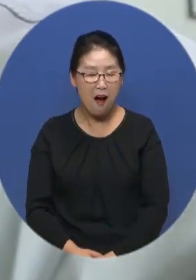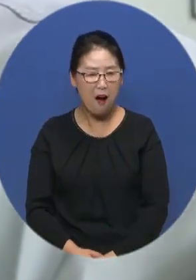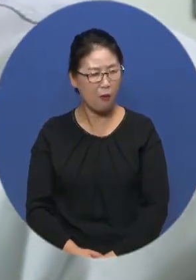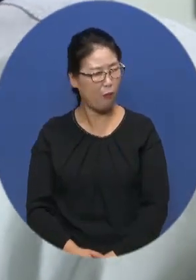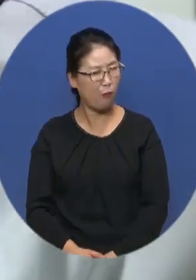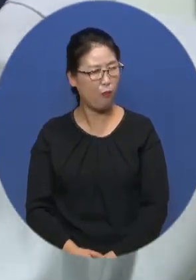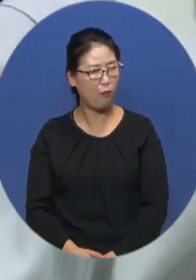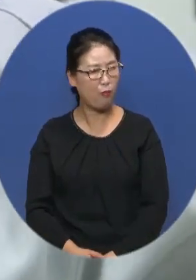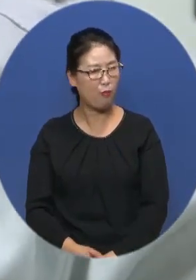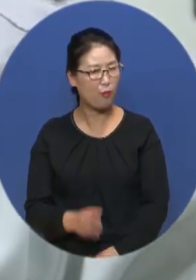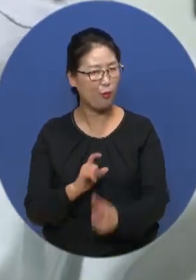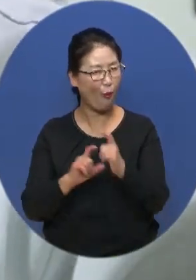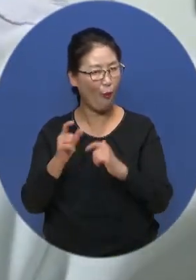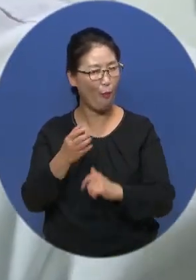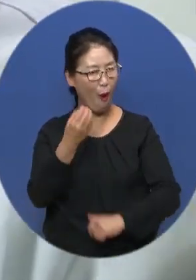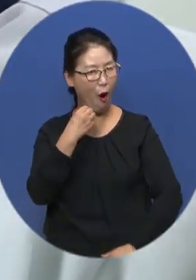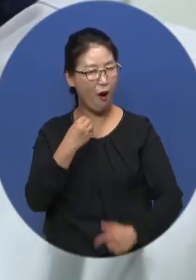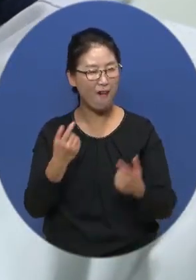같은데.